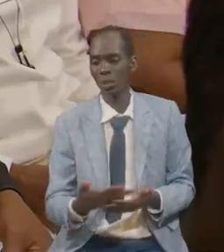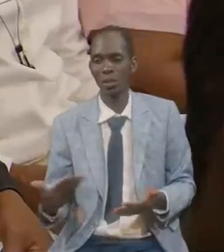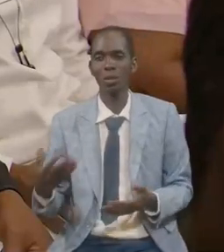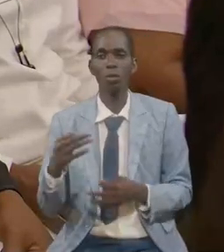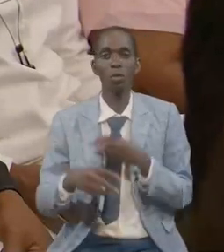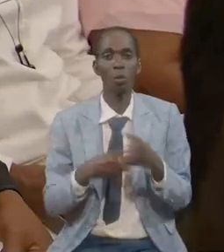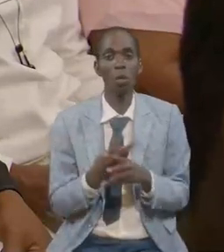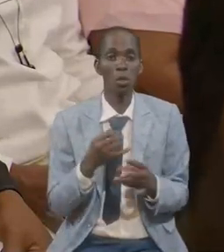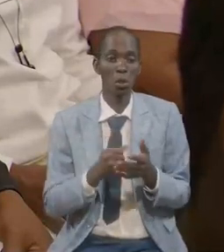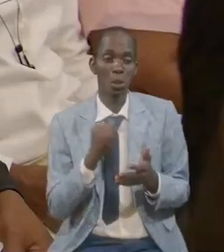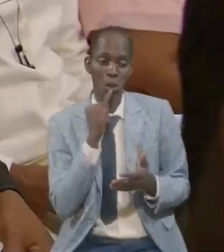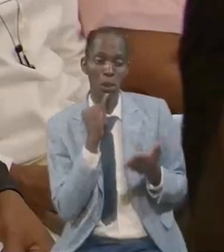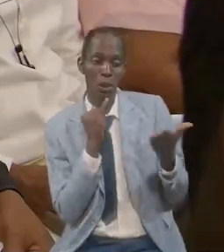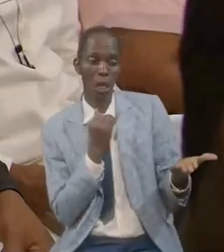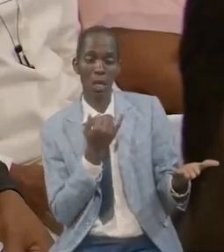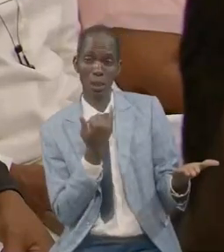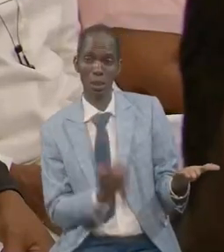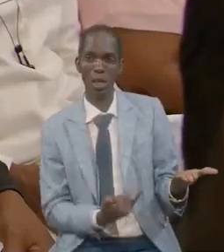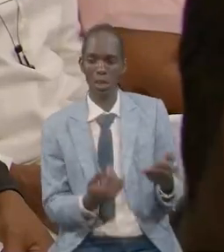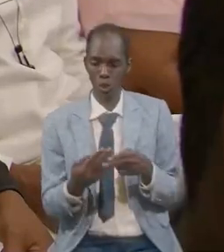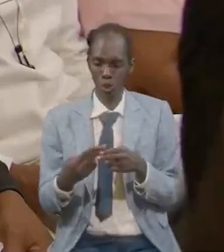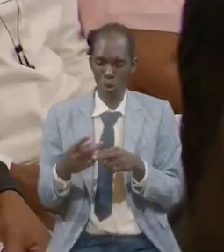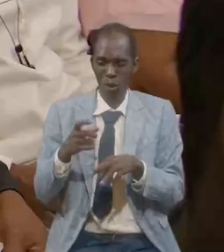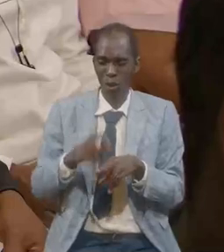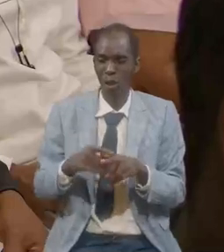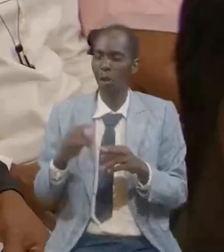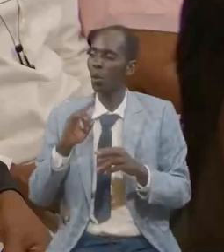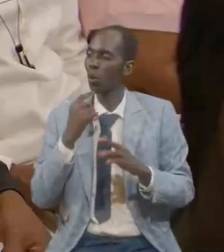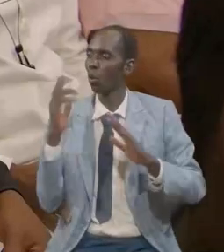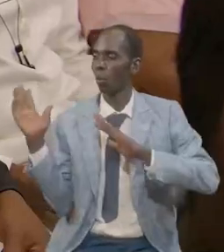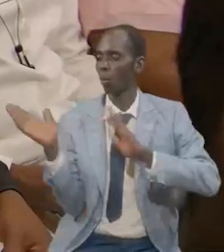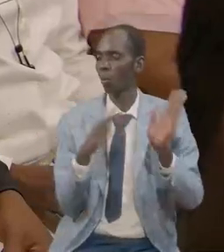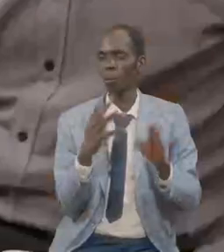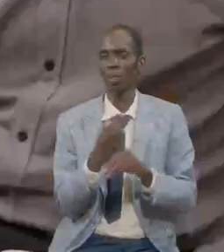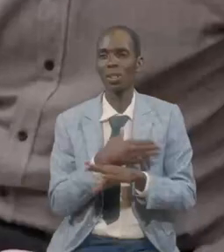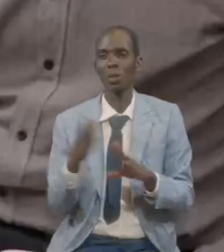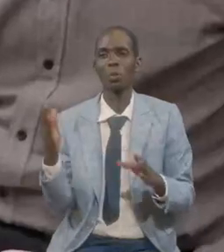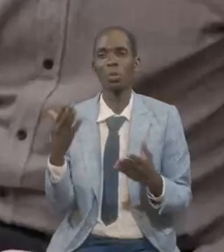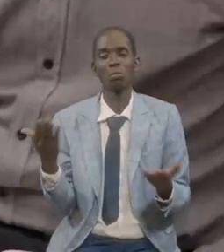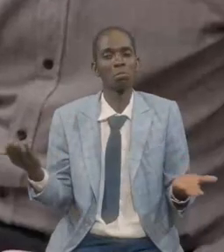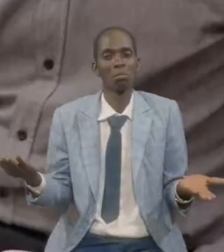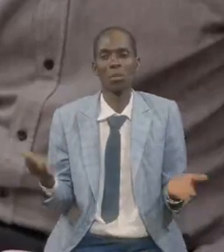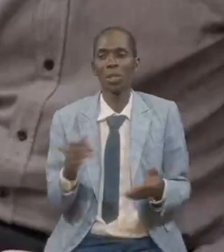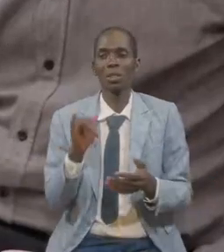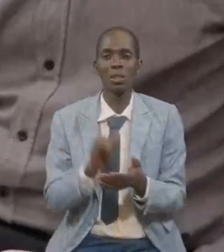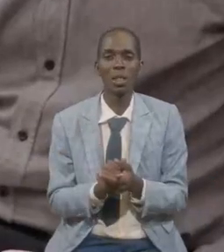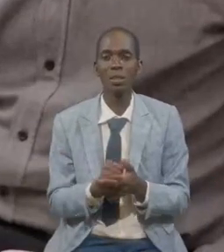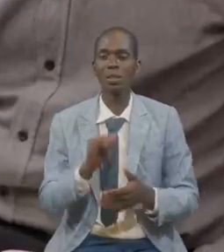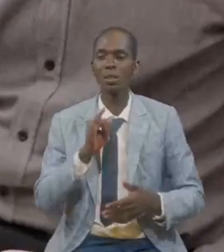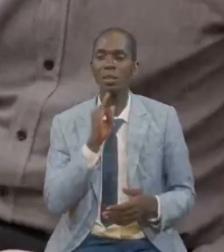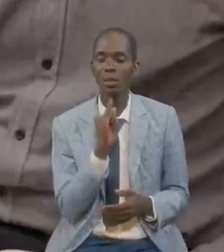à la minute prochaine, tout s'évapore. Et le monde passe et